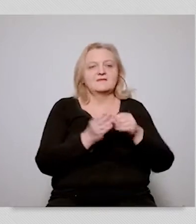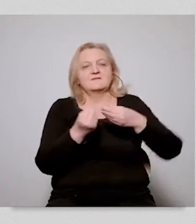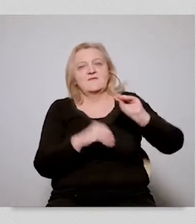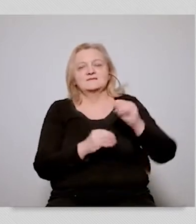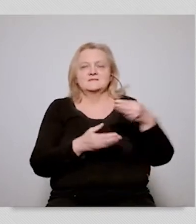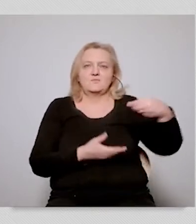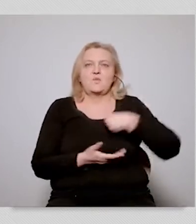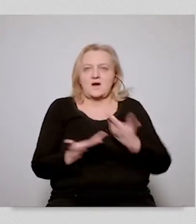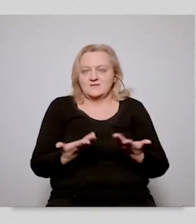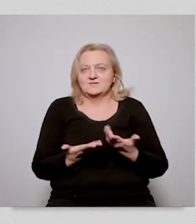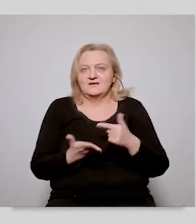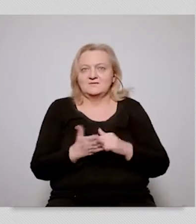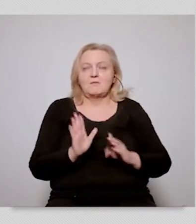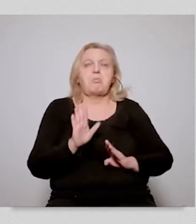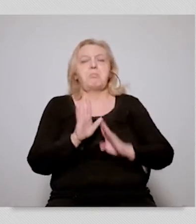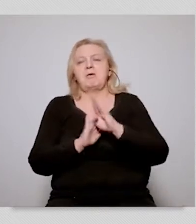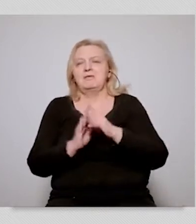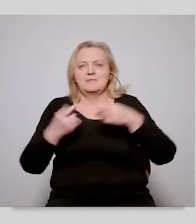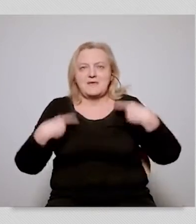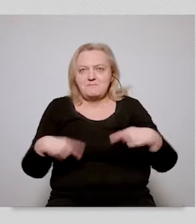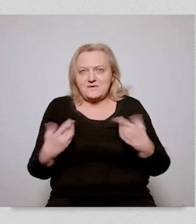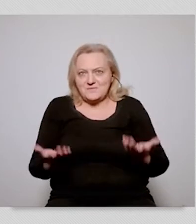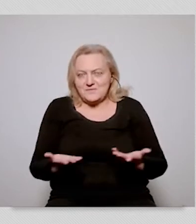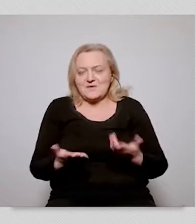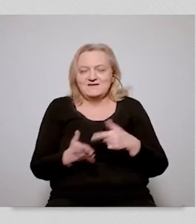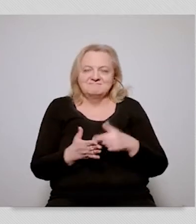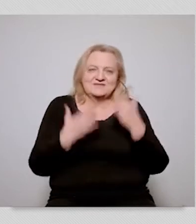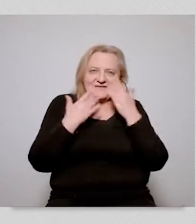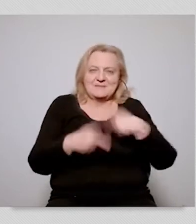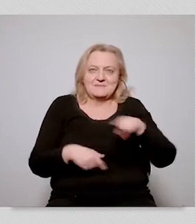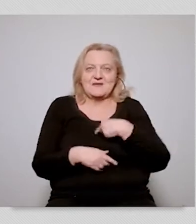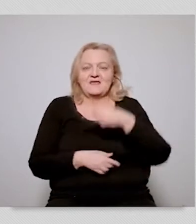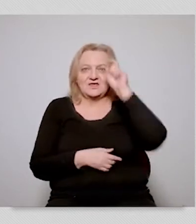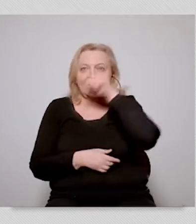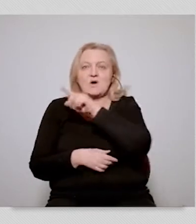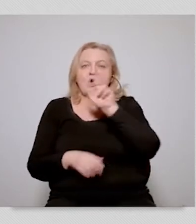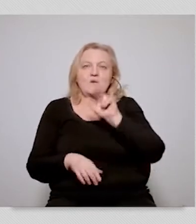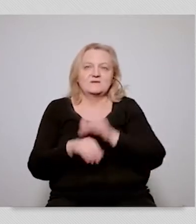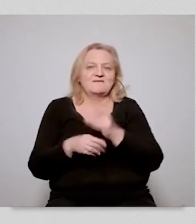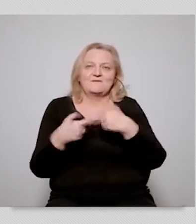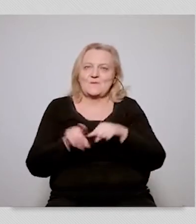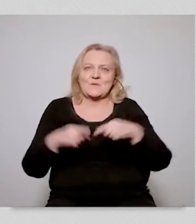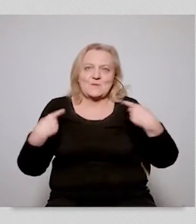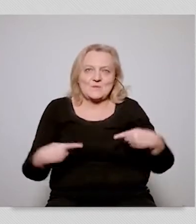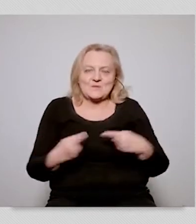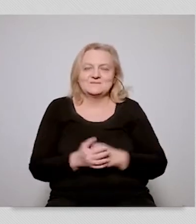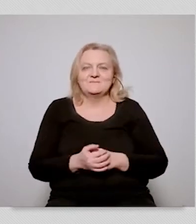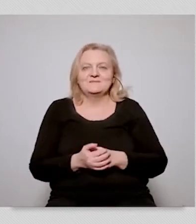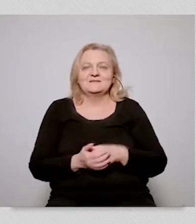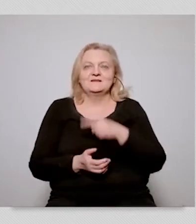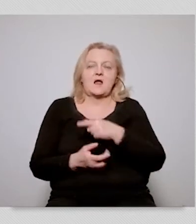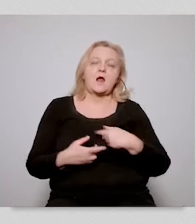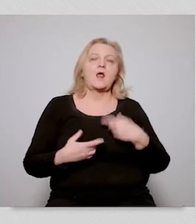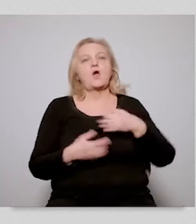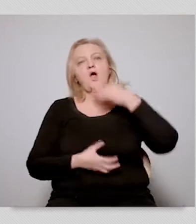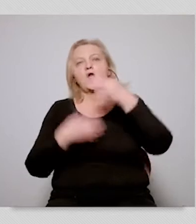pieniędzy. Takiego skoku nie było, to musimy sobie zdawać sprawę, w związku z czym w Niemczech ta obietnica nie została spełniona i szafowanie